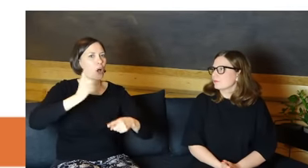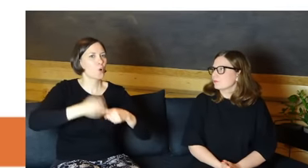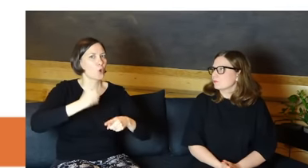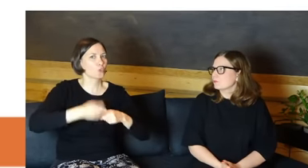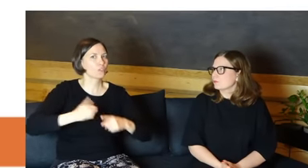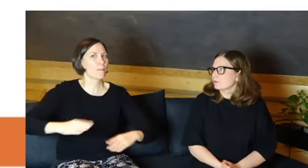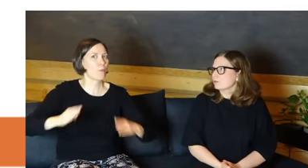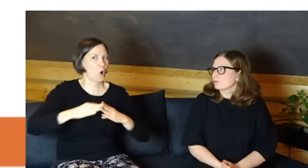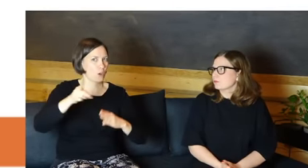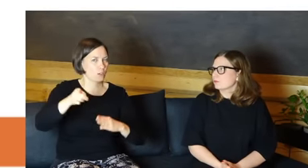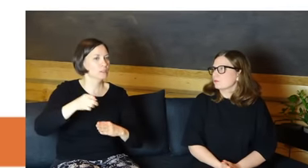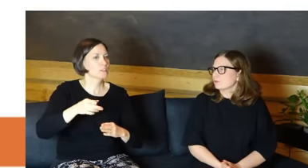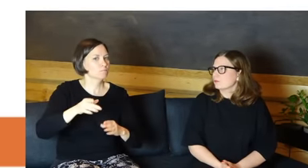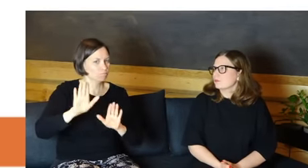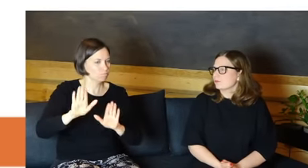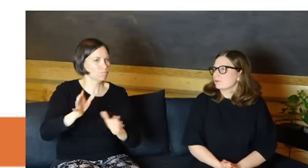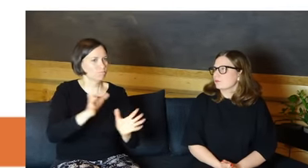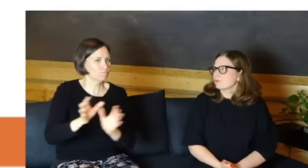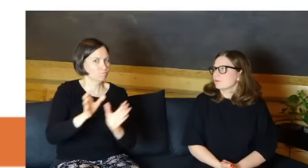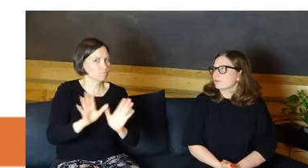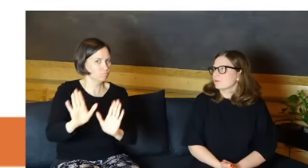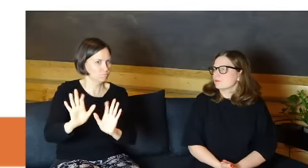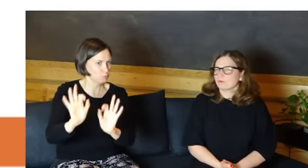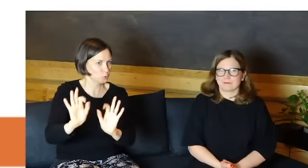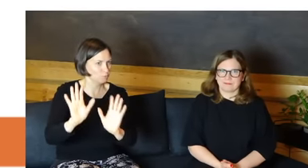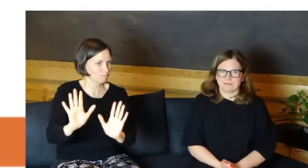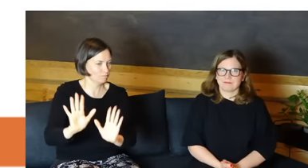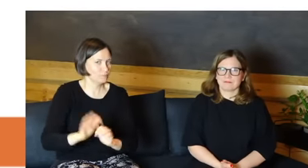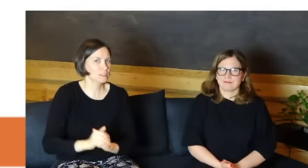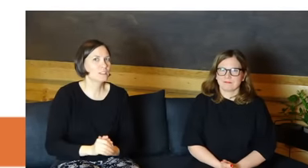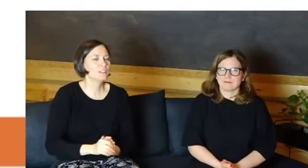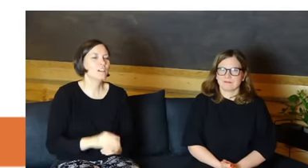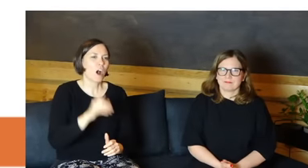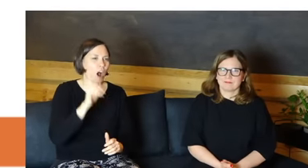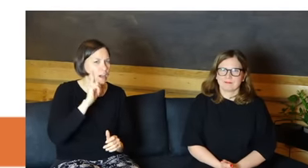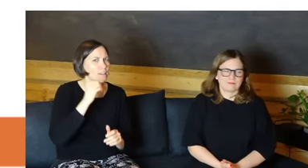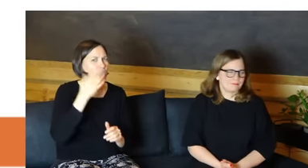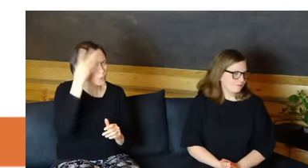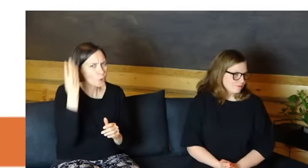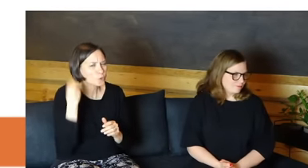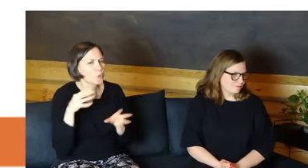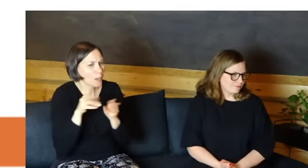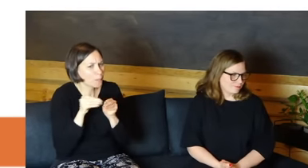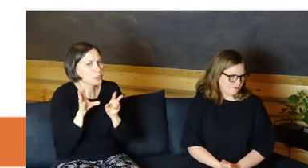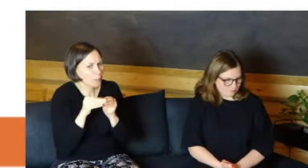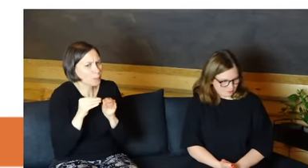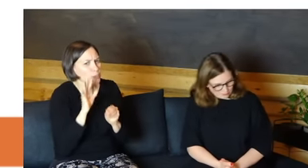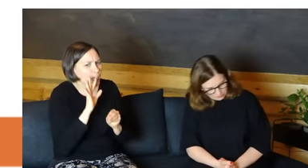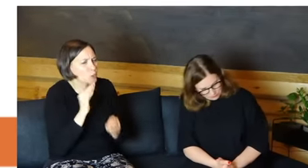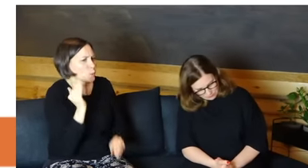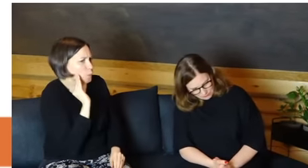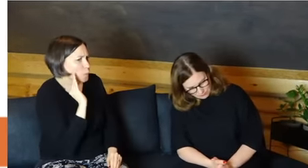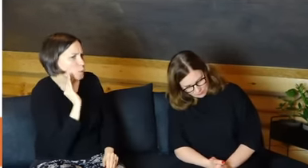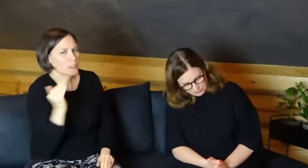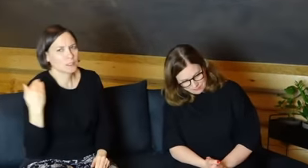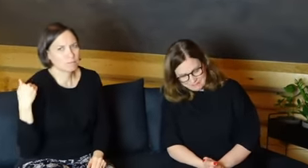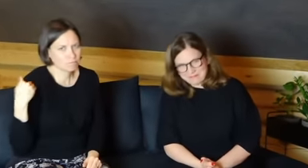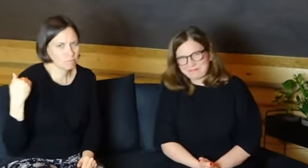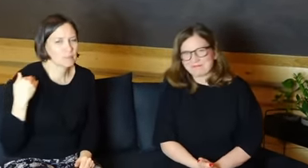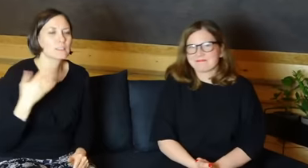että on kyllä aina tullut semmoista raporttia rapsahtanut, positiivisia viestejä sieltä,